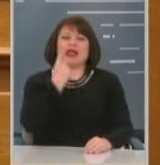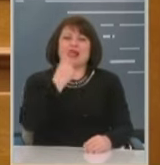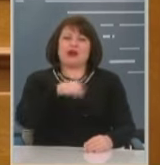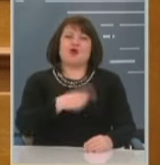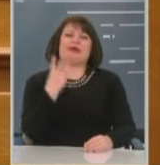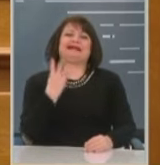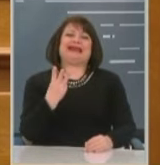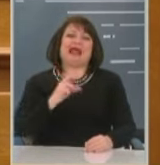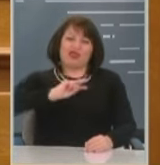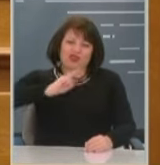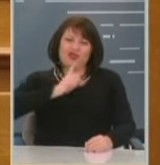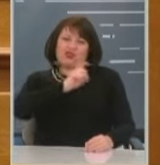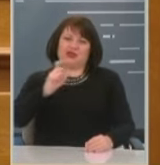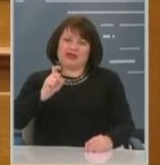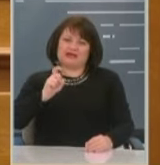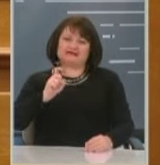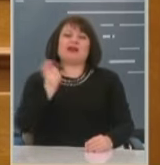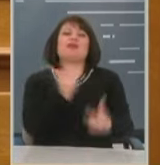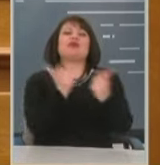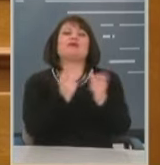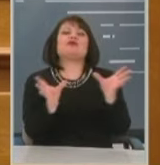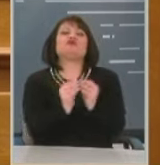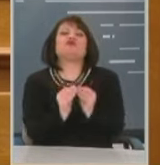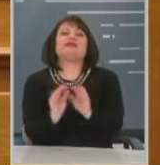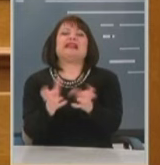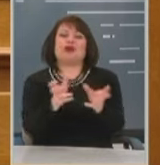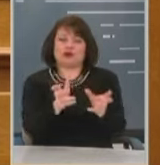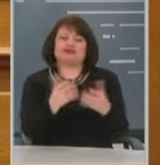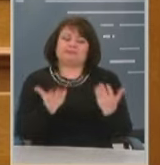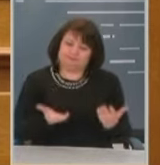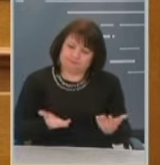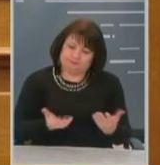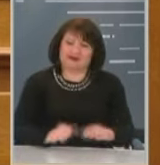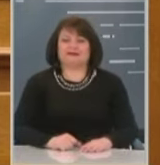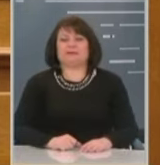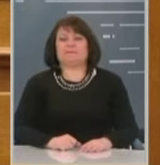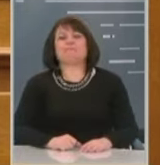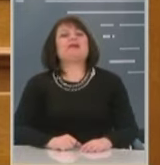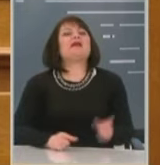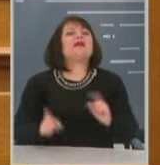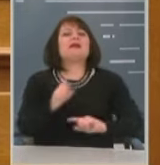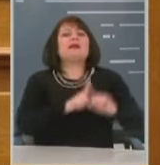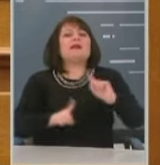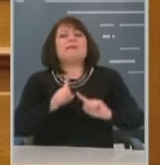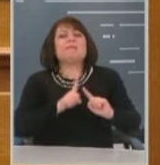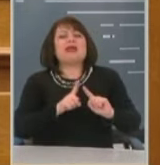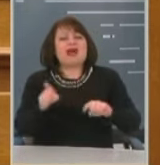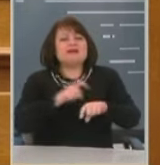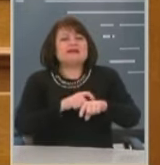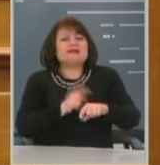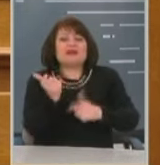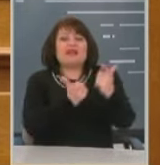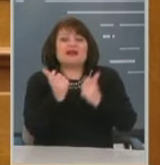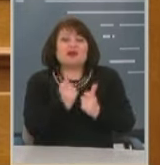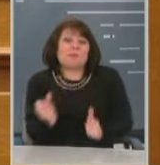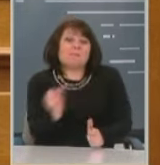1,3 δις ο δανεισμός στα μέσα μαζικής ενημέρωσης. Μάλιστα. Ποια είναι τώρα τα μη εξυπηρετούμενα από αυτά?